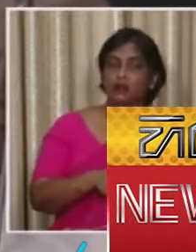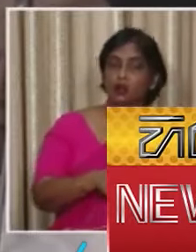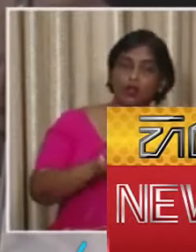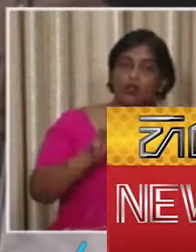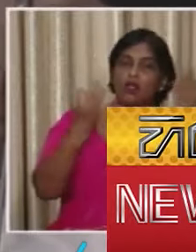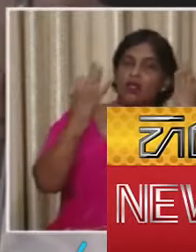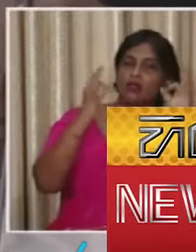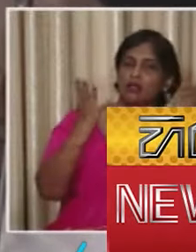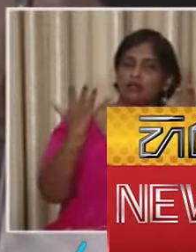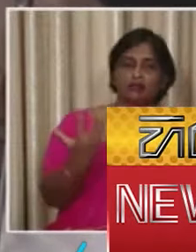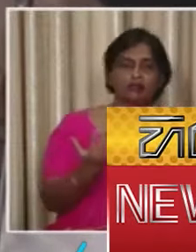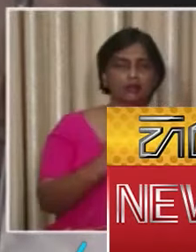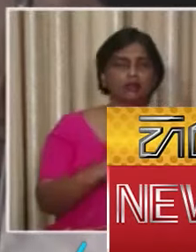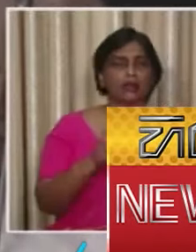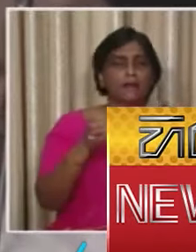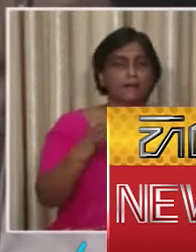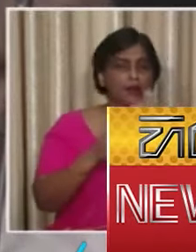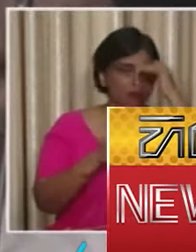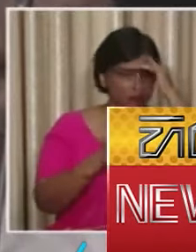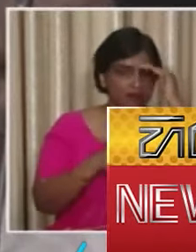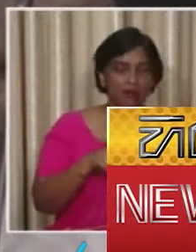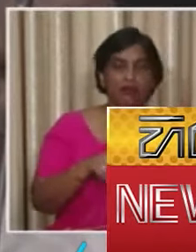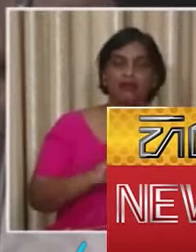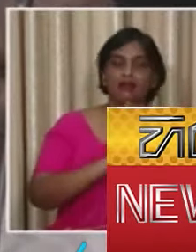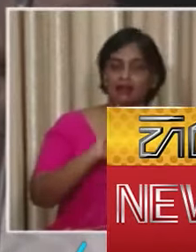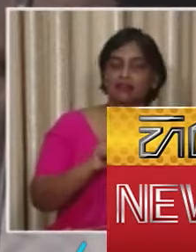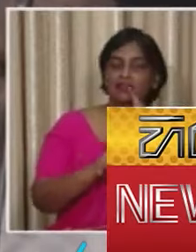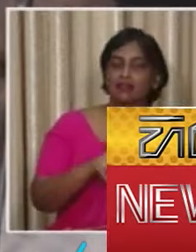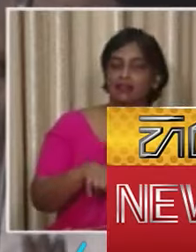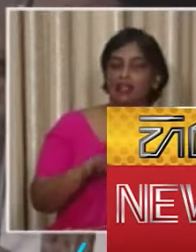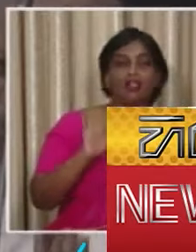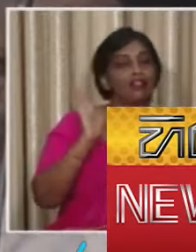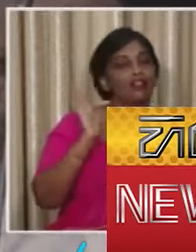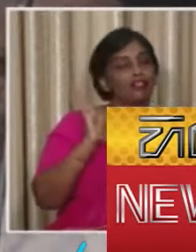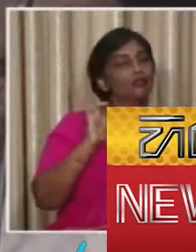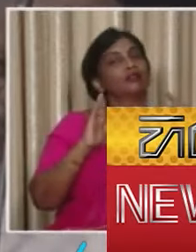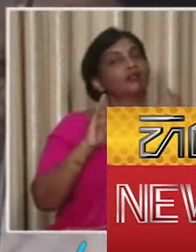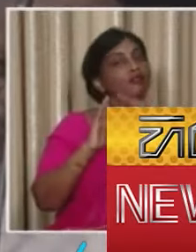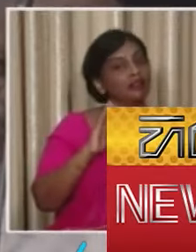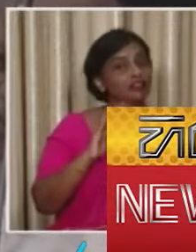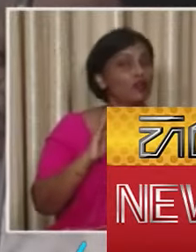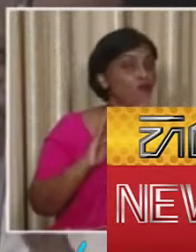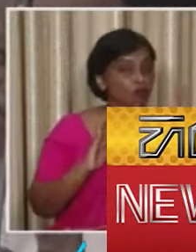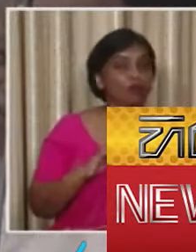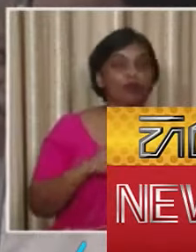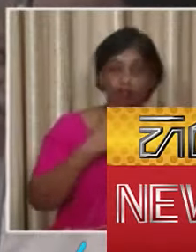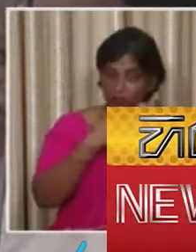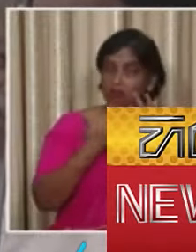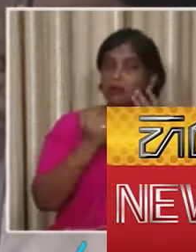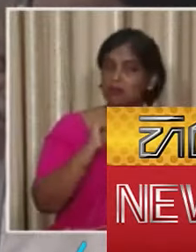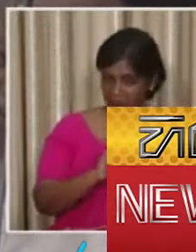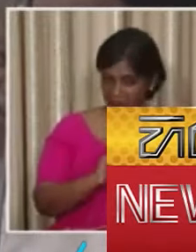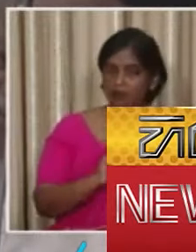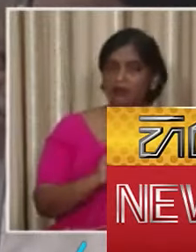යන්න නිදහසක් නැතිමුණු පක්ෂනායකයන්ට රටේ දකුණු කෙළවරේ සිට උතුරු කෙළවරට යන්න පුළුවන් වීම